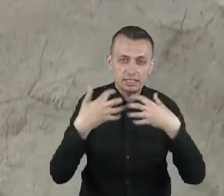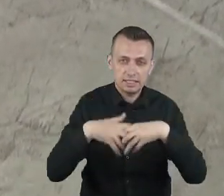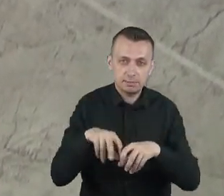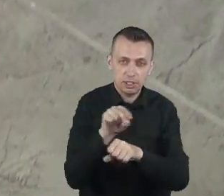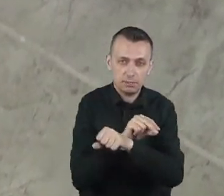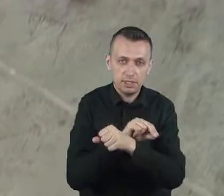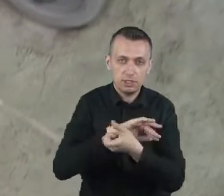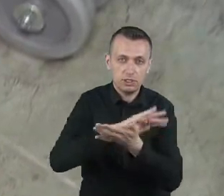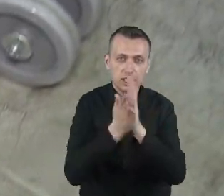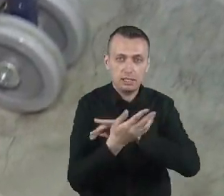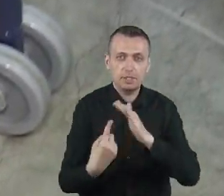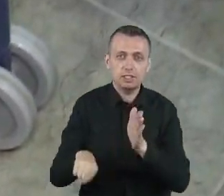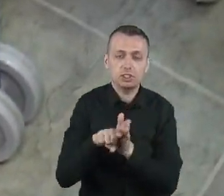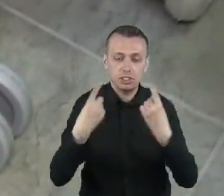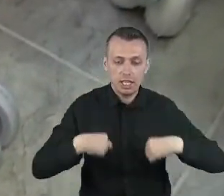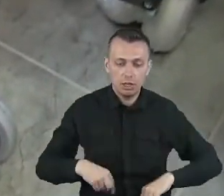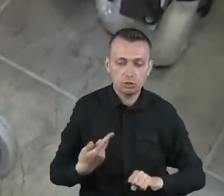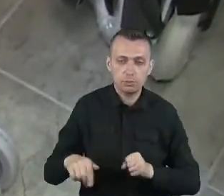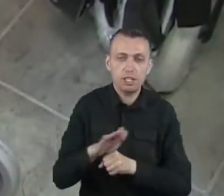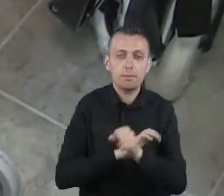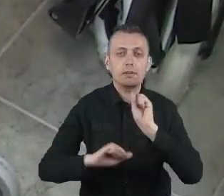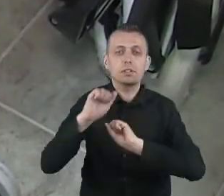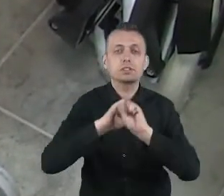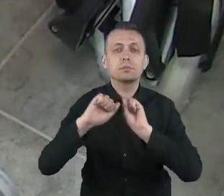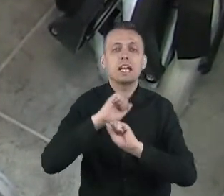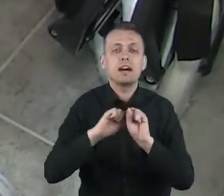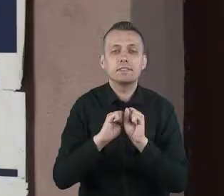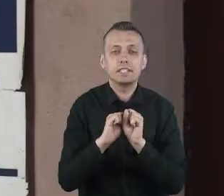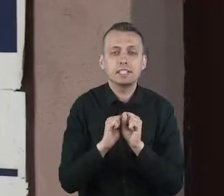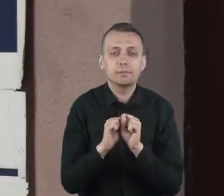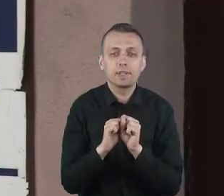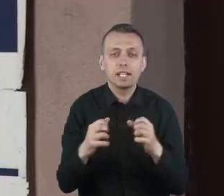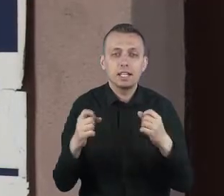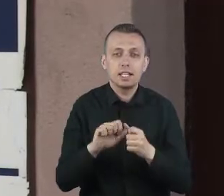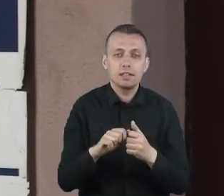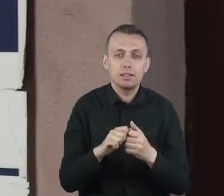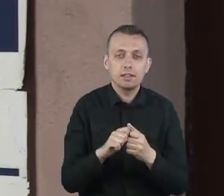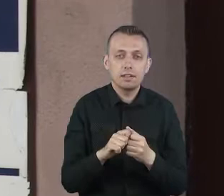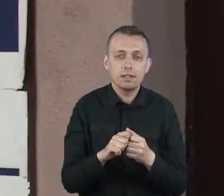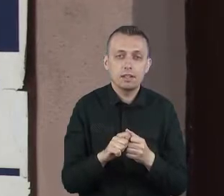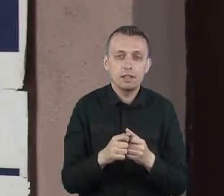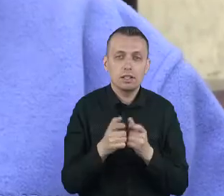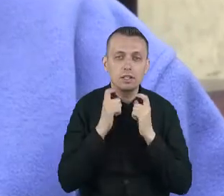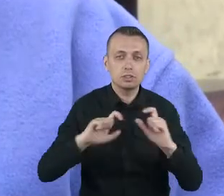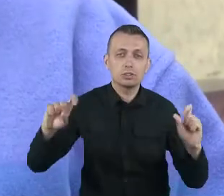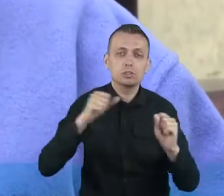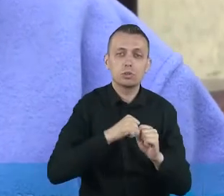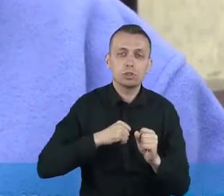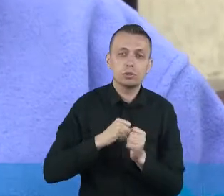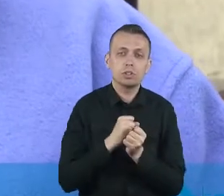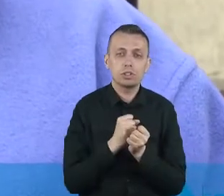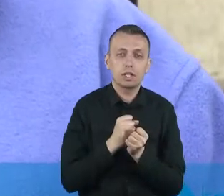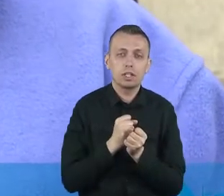medyczny i rehabilitacyjny dla osób niepełnosprawnych. W akcję włączył się Kutnowski Komitet Obrony Bezrobotnych. Zgłosiło